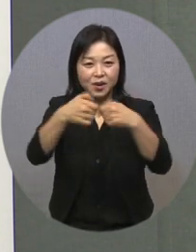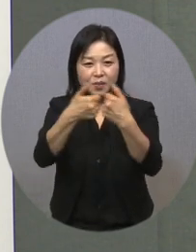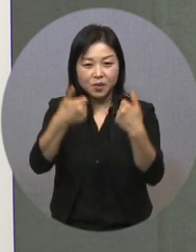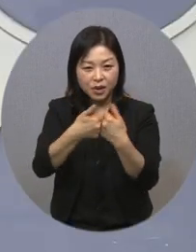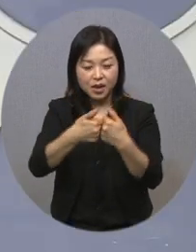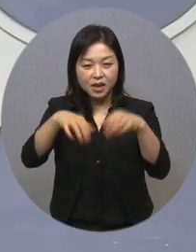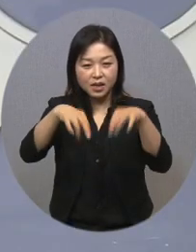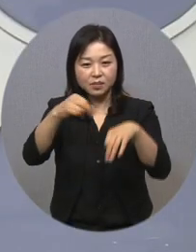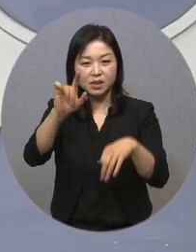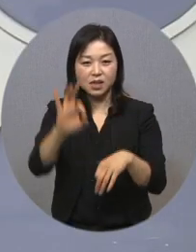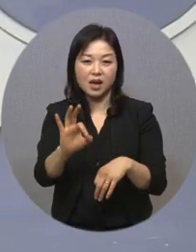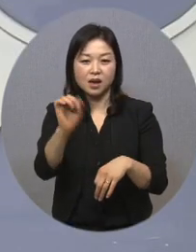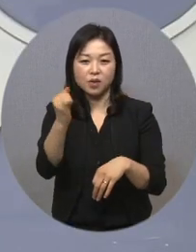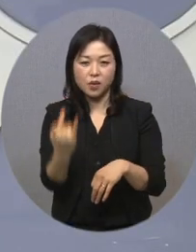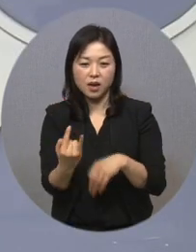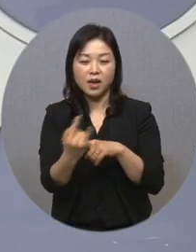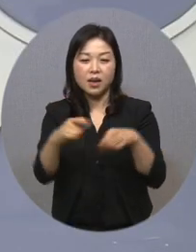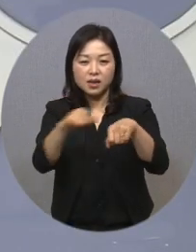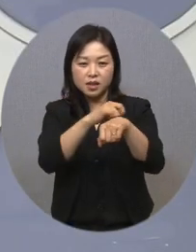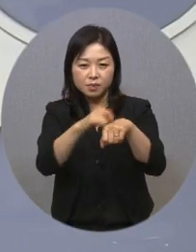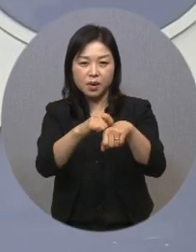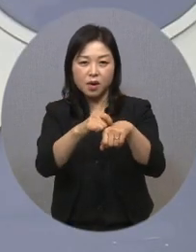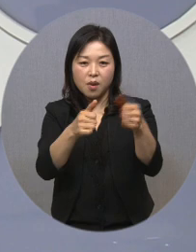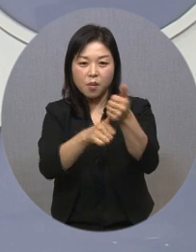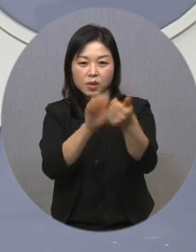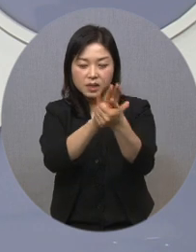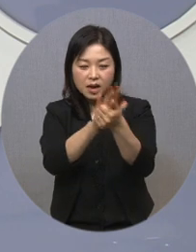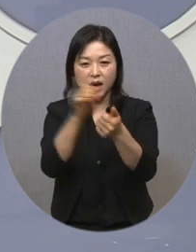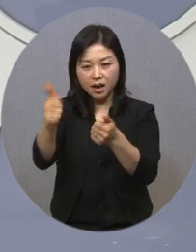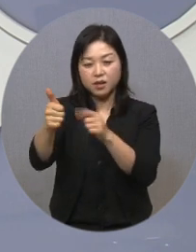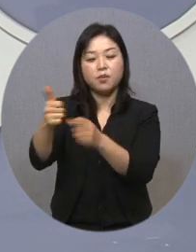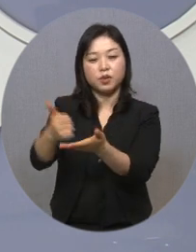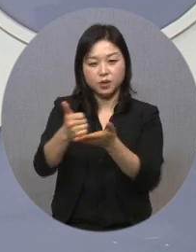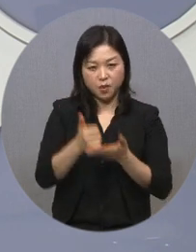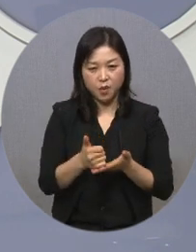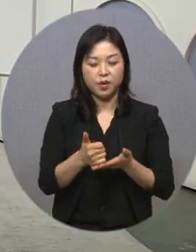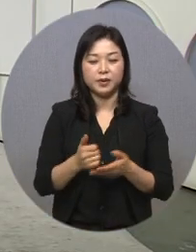시장협의회 우리 김상회 특별보좌관을 모시고